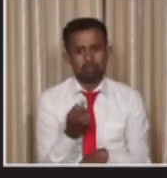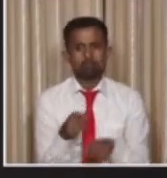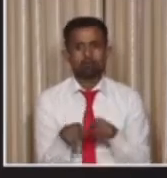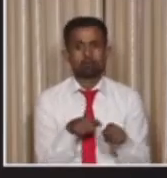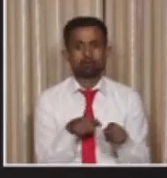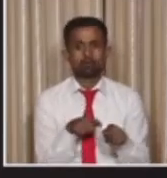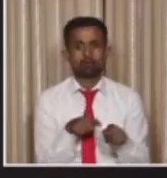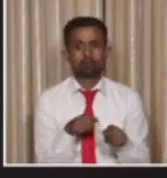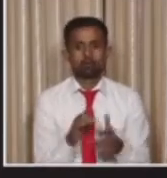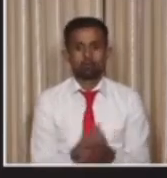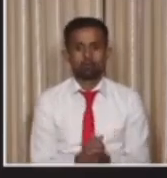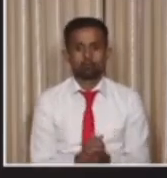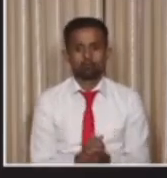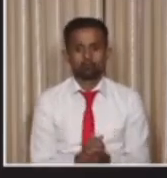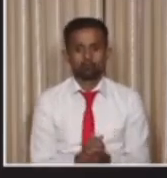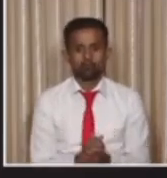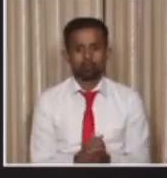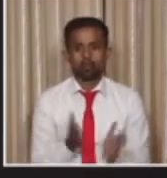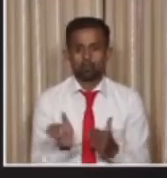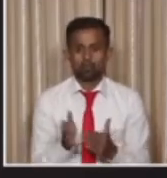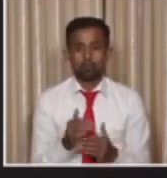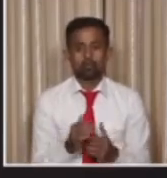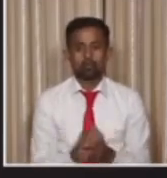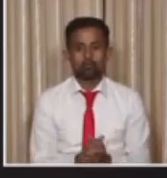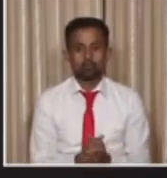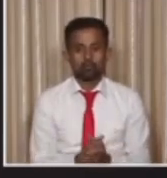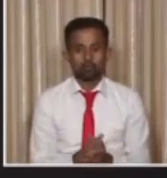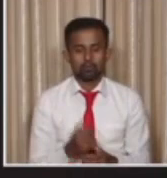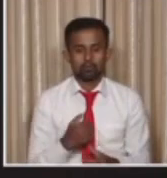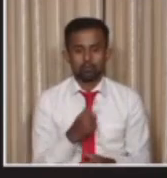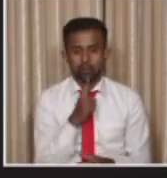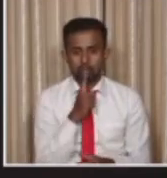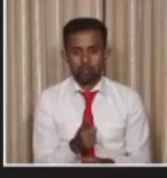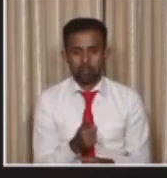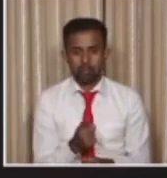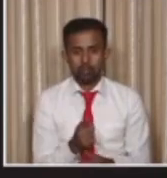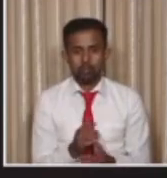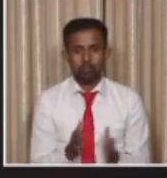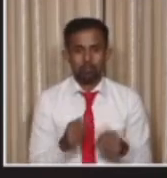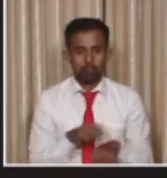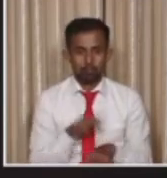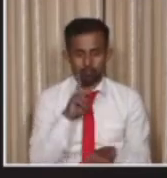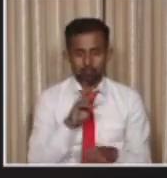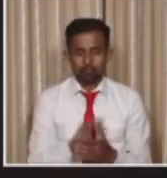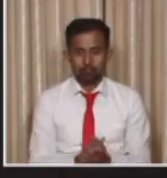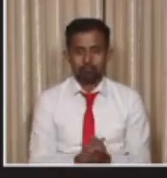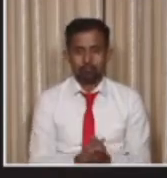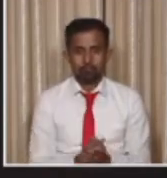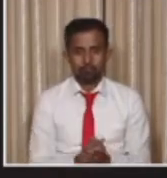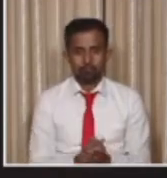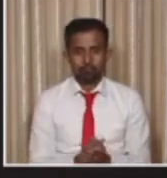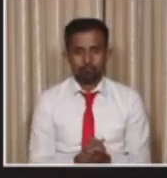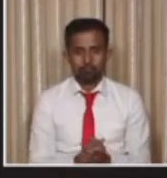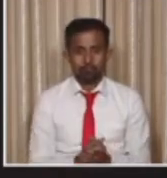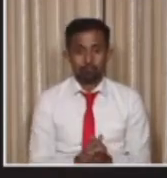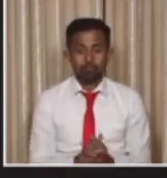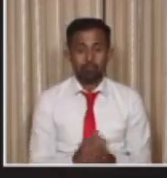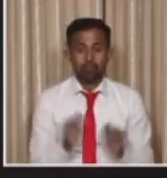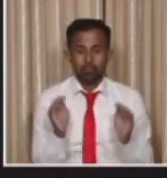වෙන්නේ ඒ ඔක්කොම තියෙද්දි මට කතා කරන්න ඕන you have 2 more minutes ශුද්ධ මූල්‍ය